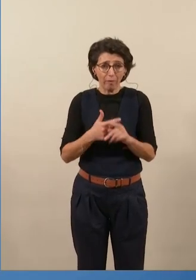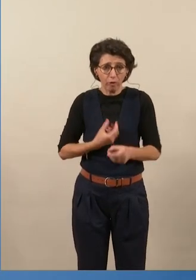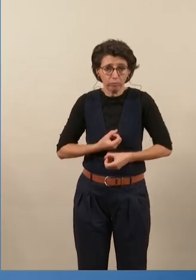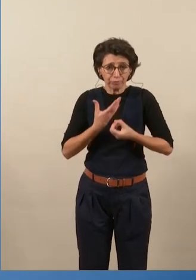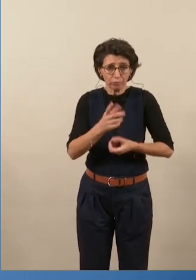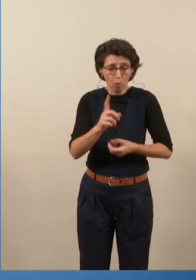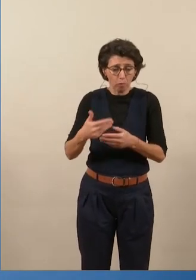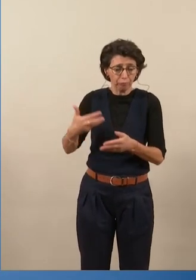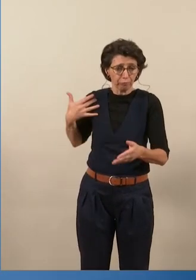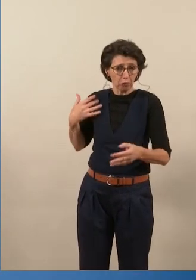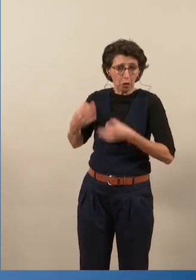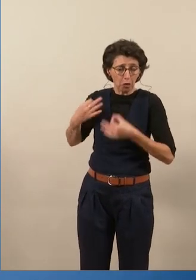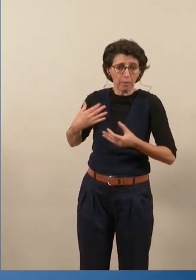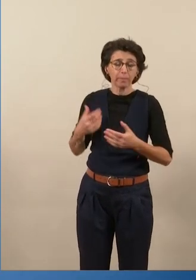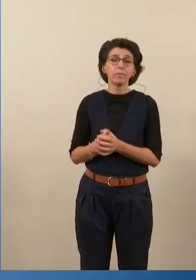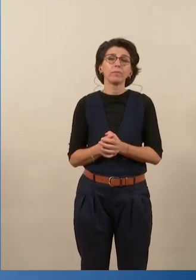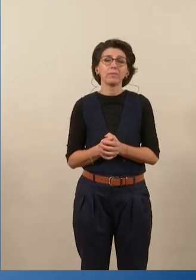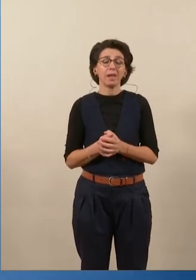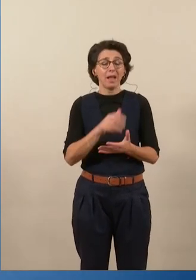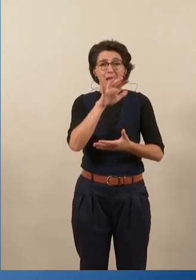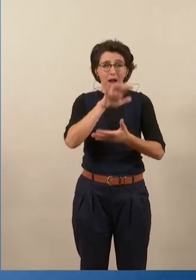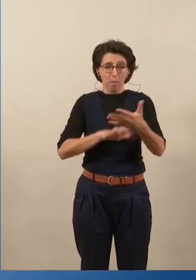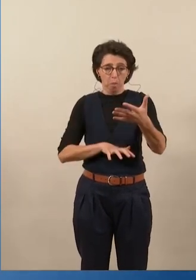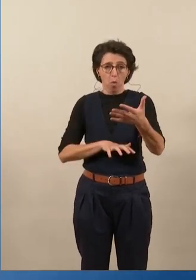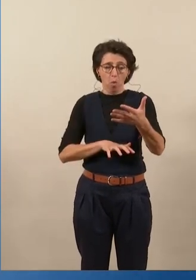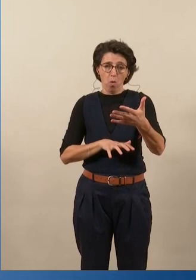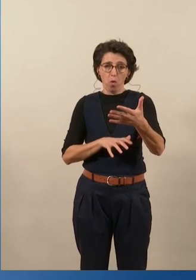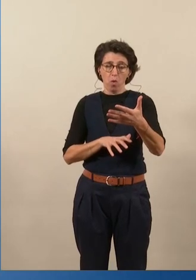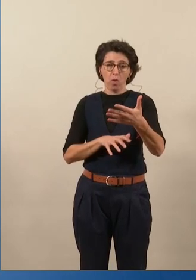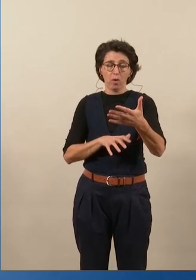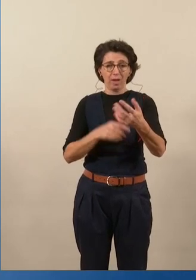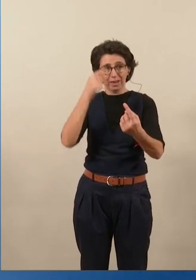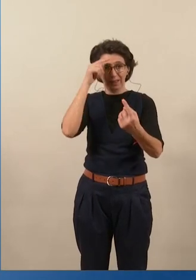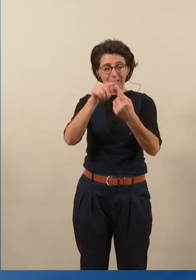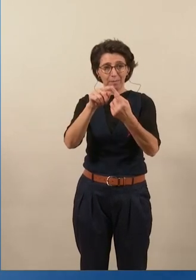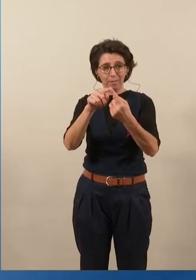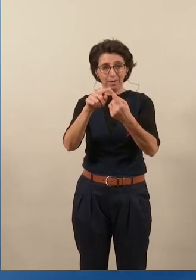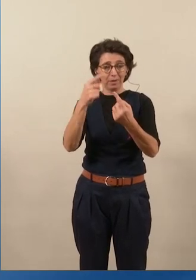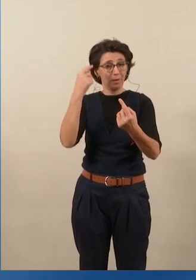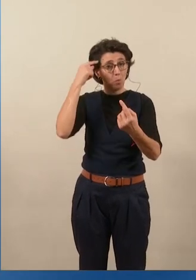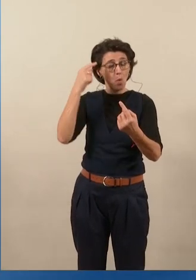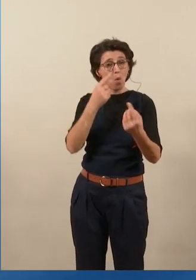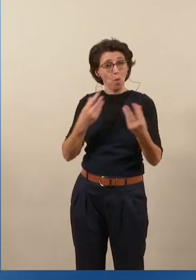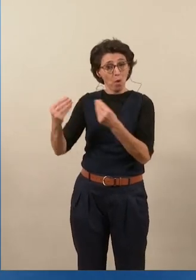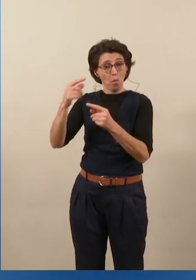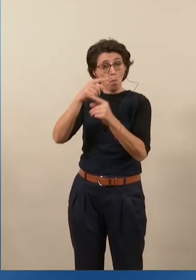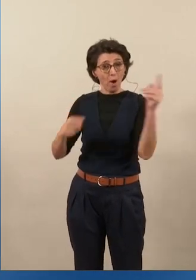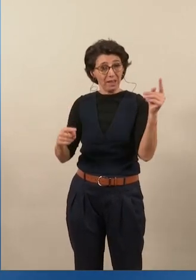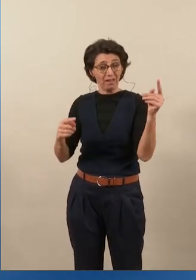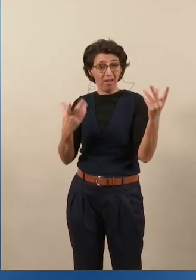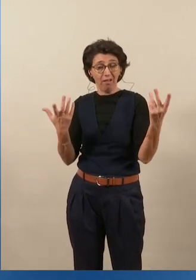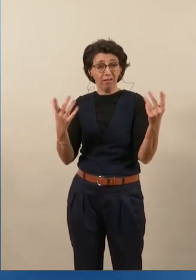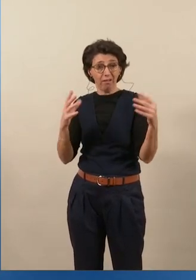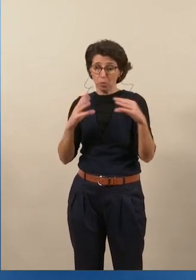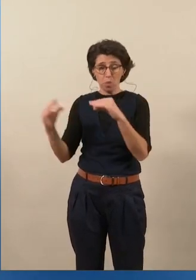vous vous obstinez à vouloir traiter dans un même rapport un sujet qui concerne la moitié de la population le sujet sur l'égalité entre les